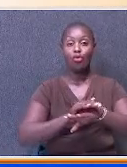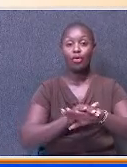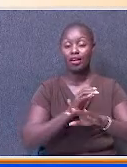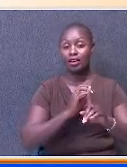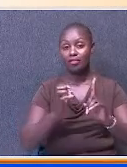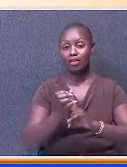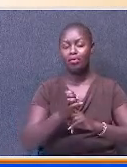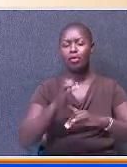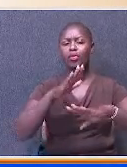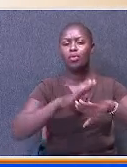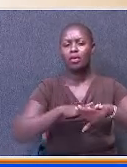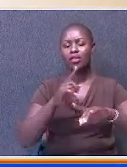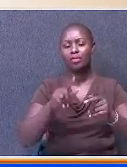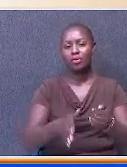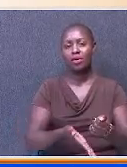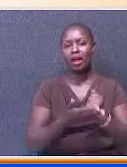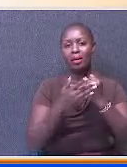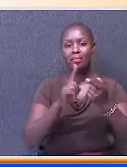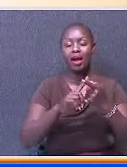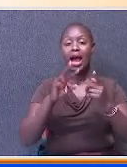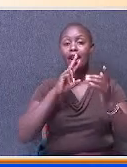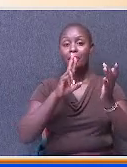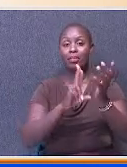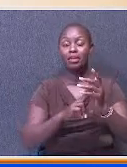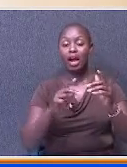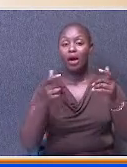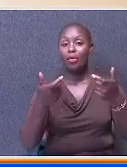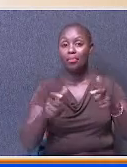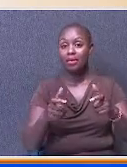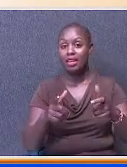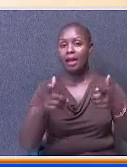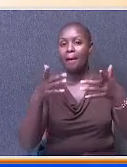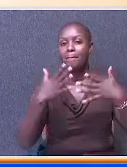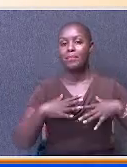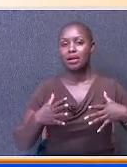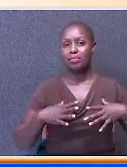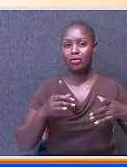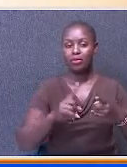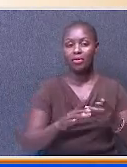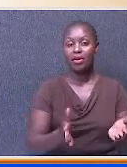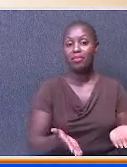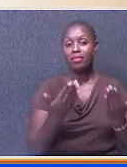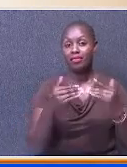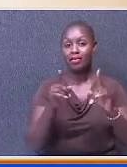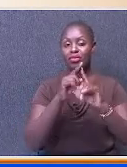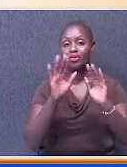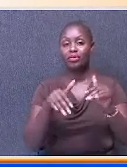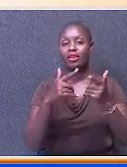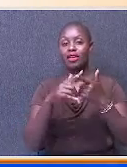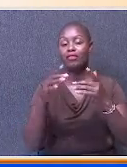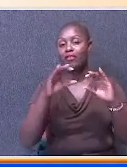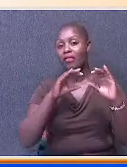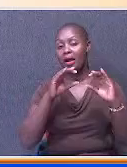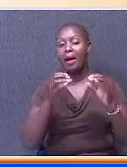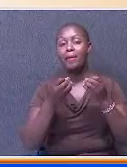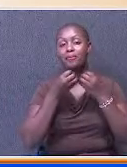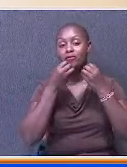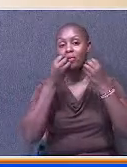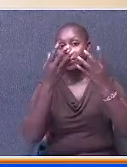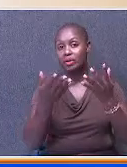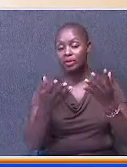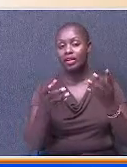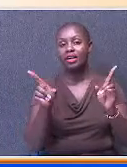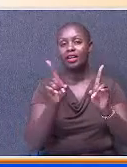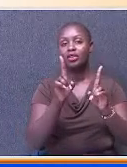mazingira faafu ya kumwezesha mwanahabari kutekeleza majukumu yake katika mazingira ambayo ni salama na kuweza kupitisha ujumbe na